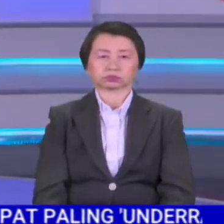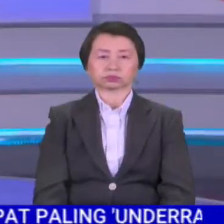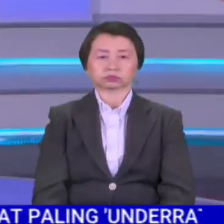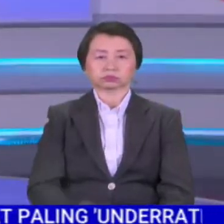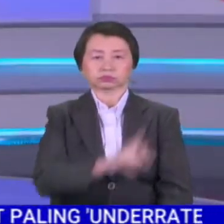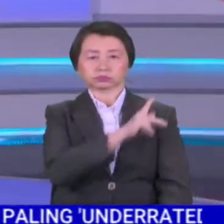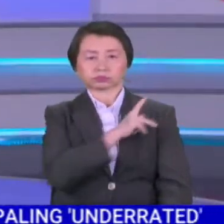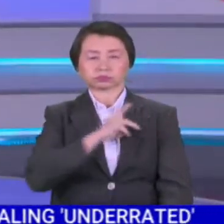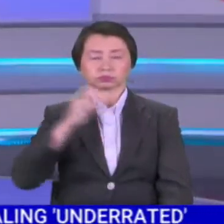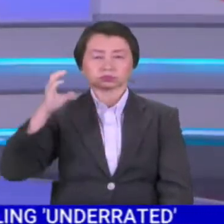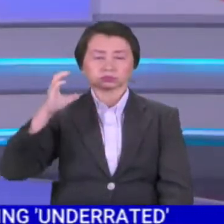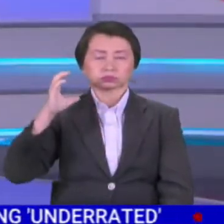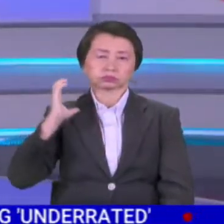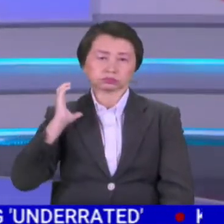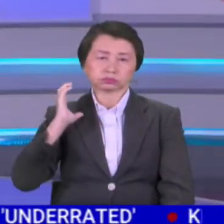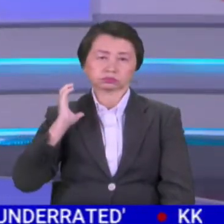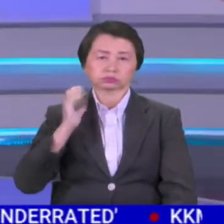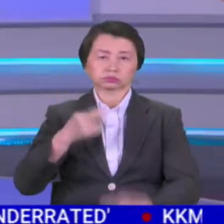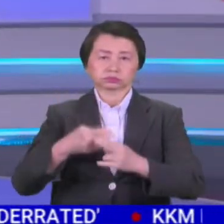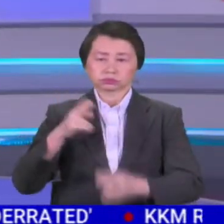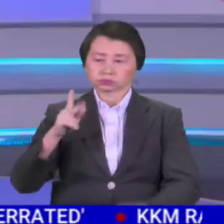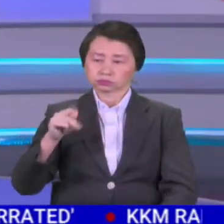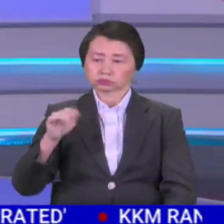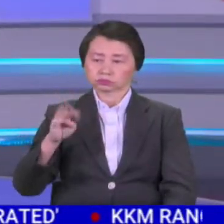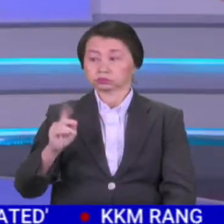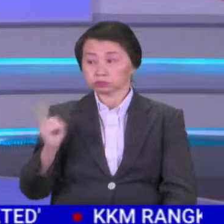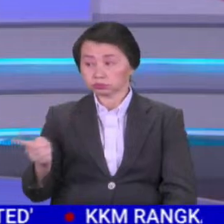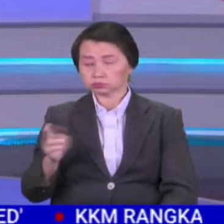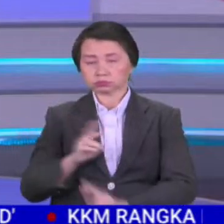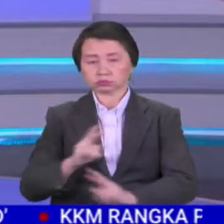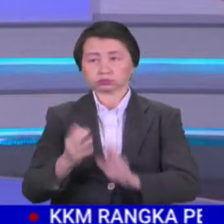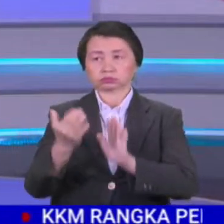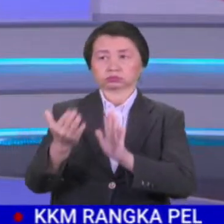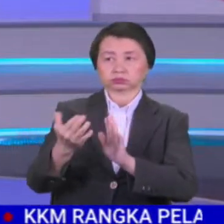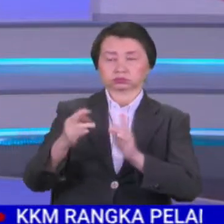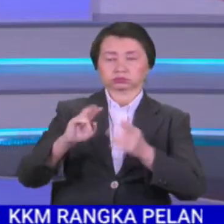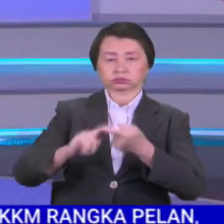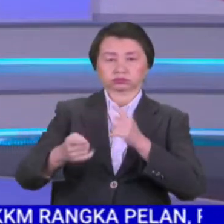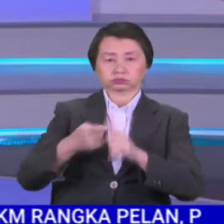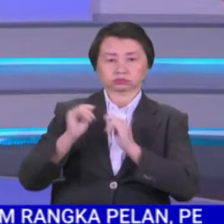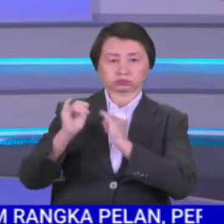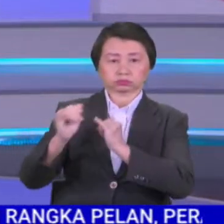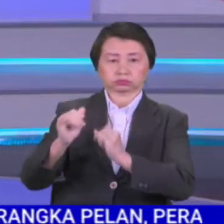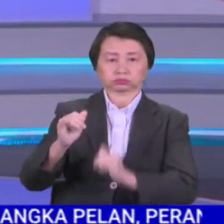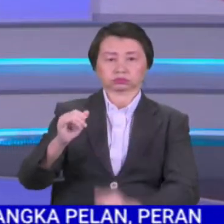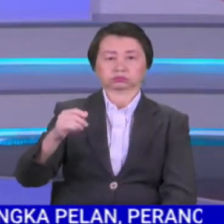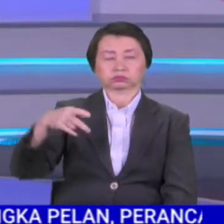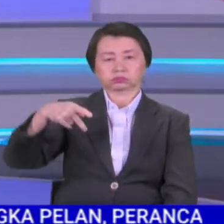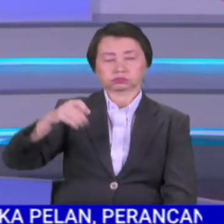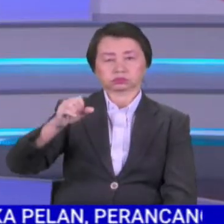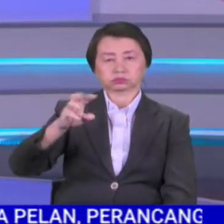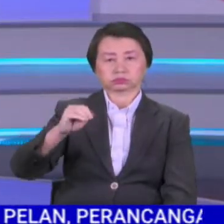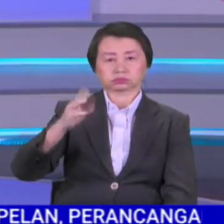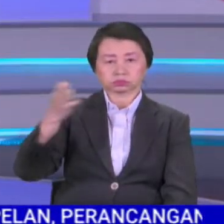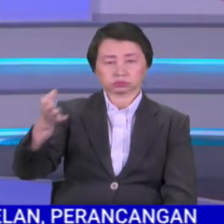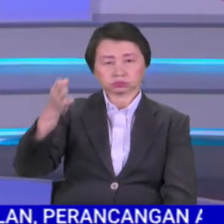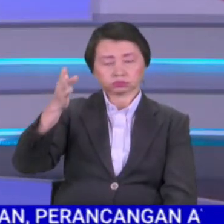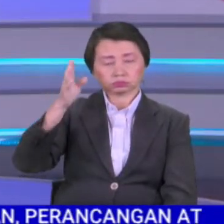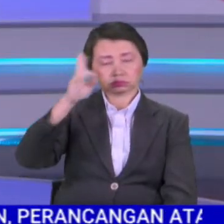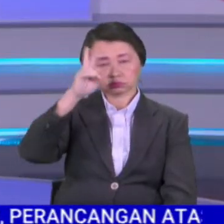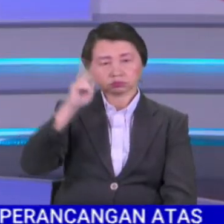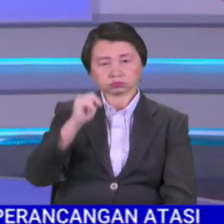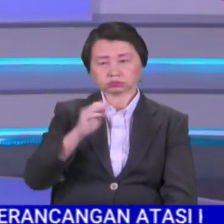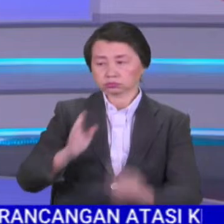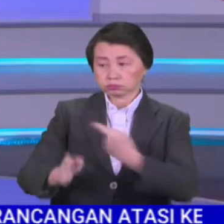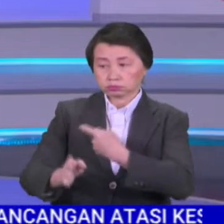Baik, bagi Ketua Jurulatih Harimau Malaya, Kim Pan Gon, beliau sudah bersedia untuk berdepan rakan senegaranya, Park Hang Seo, di Stadium Mai Ding esok.